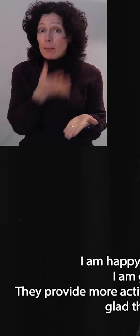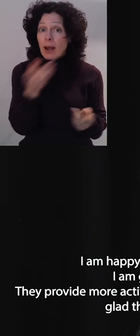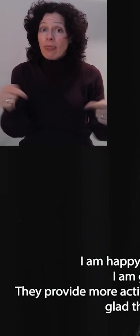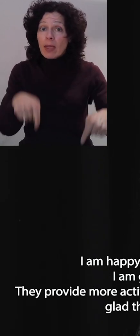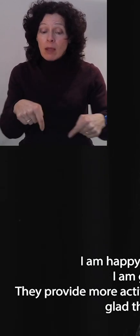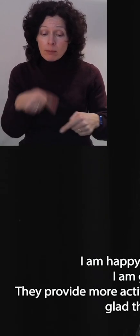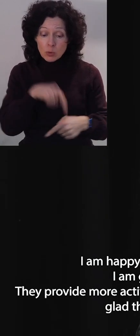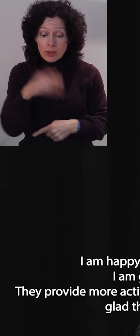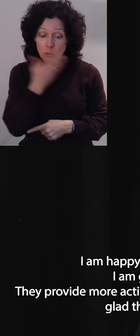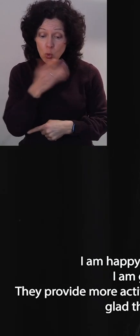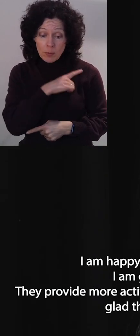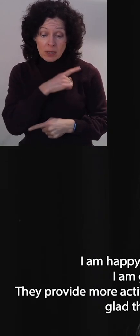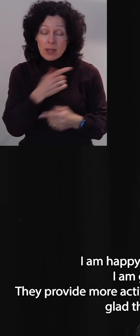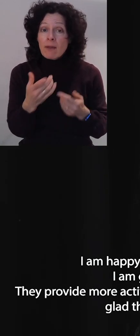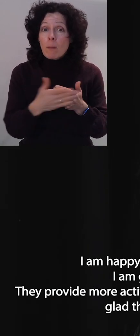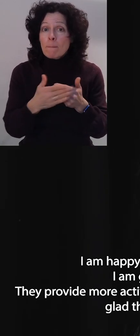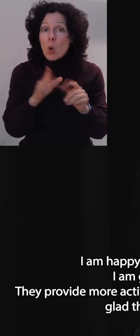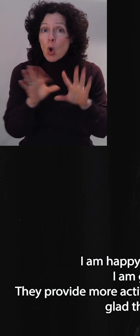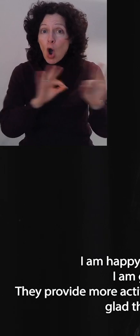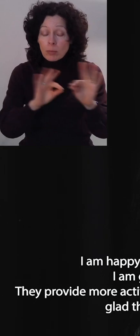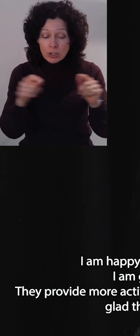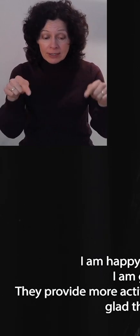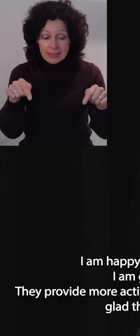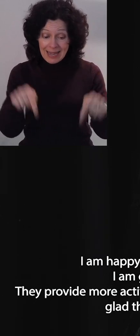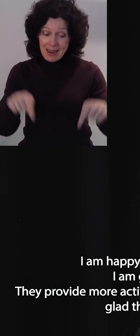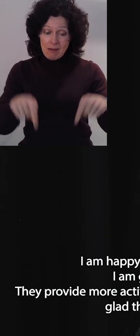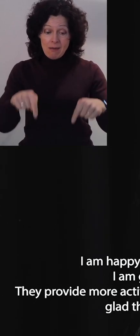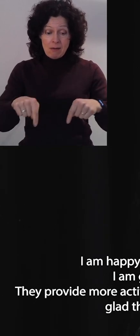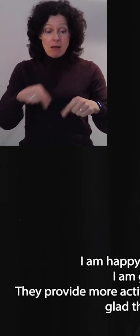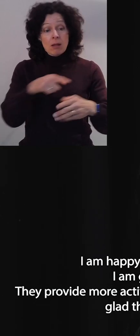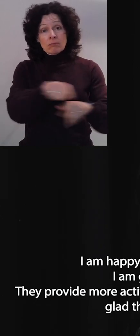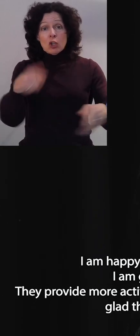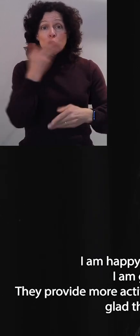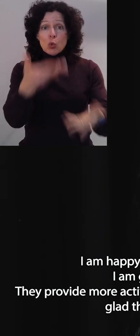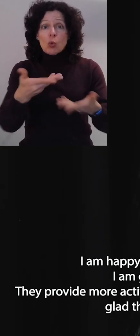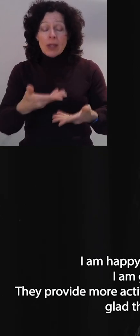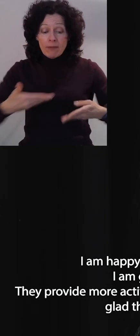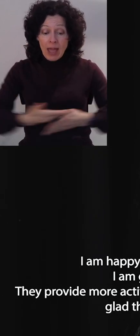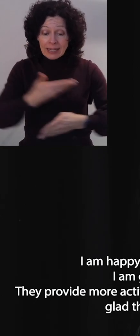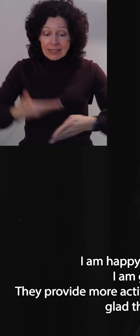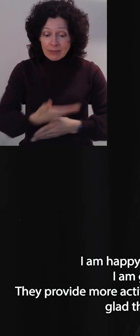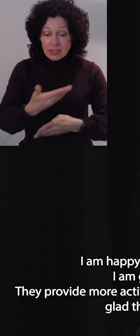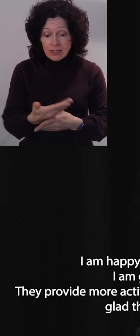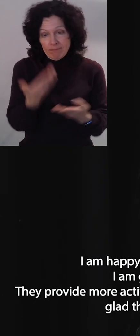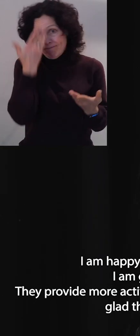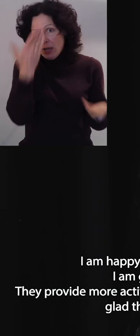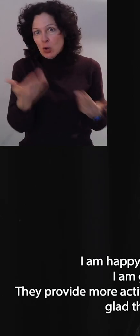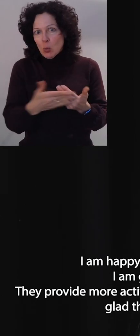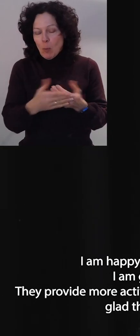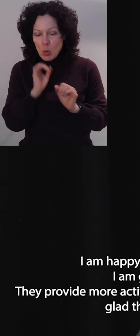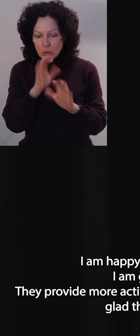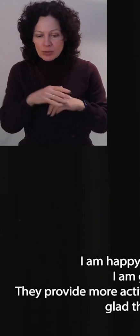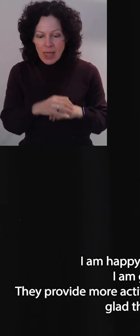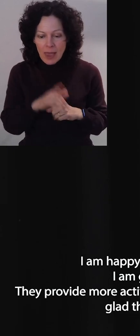je nepřijali a tady měli dveře vlastně otevřený. Jsem ráda, že sem chodí, nebo mají větší možnosti.